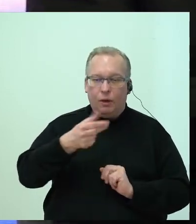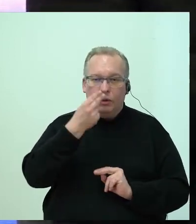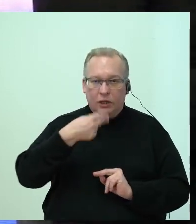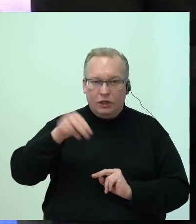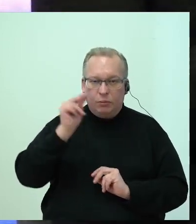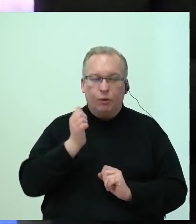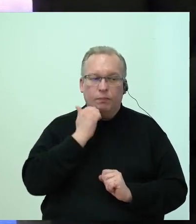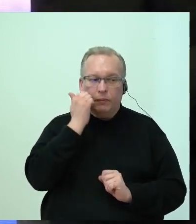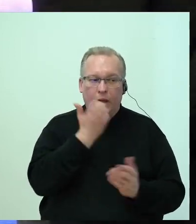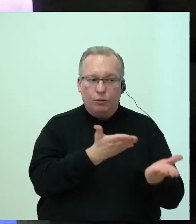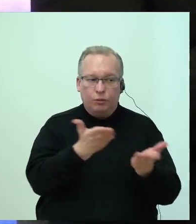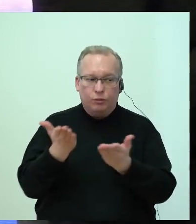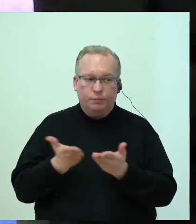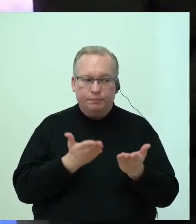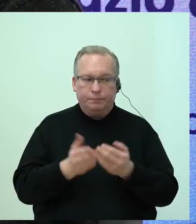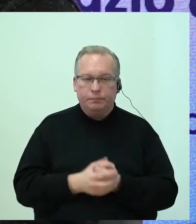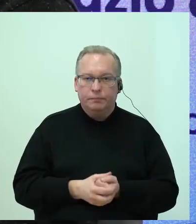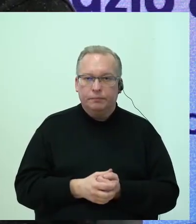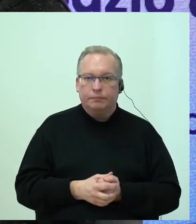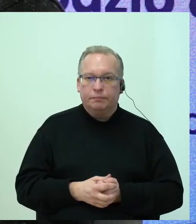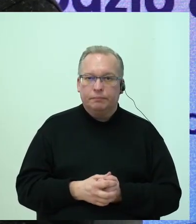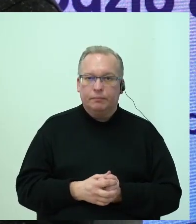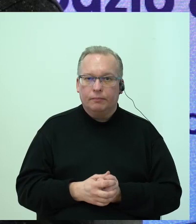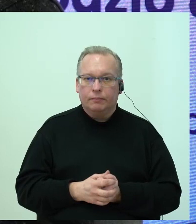linksmiau. Dėkoju. So much.